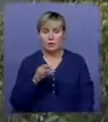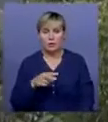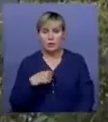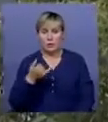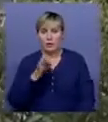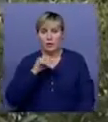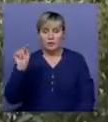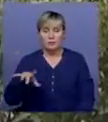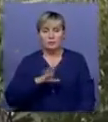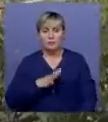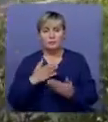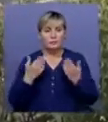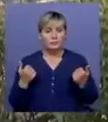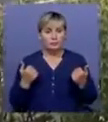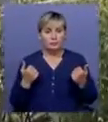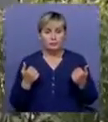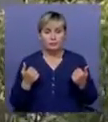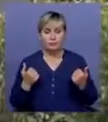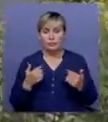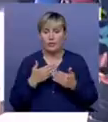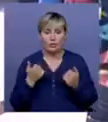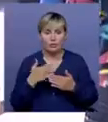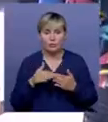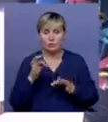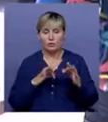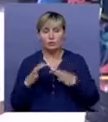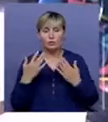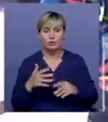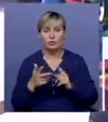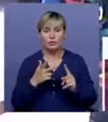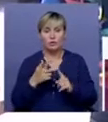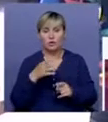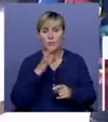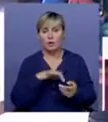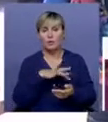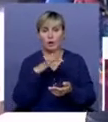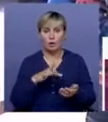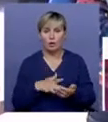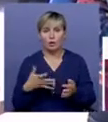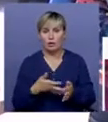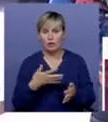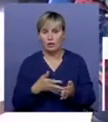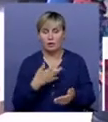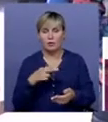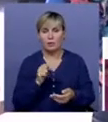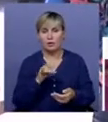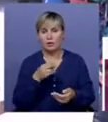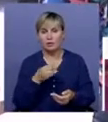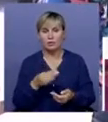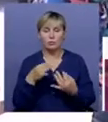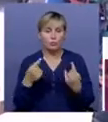аптеке. Даже ни в одном, а плюс нету этих препаратов. Вот уже в третьей аптеке города отсутствует парацетамол и